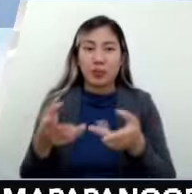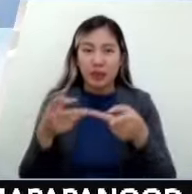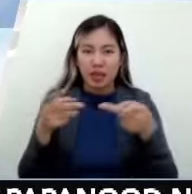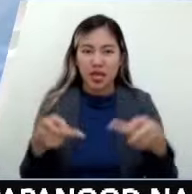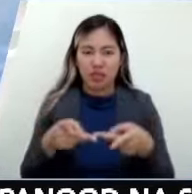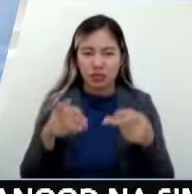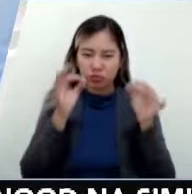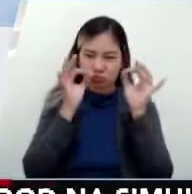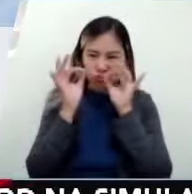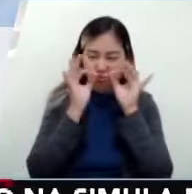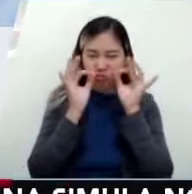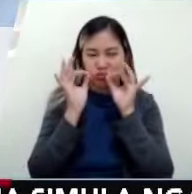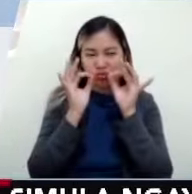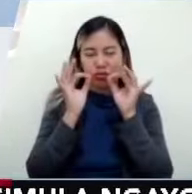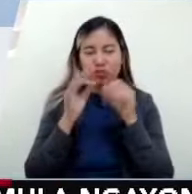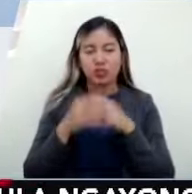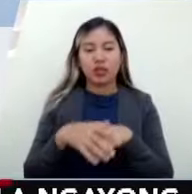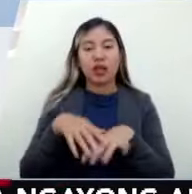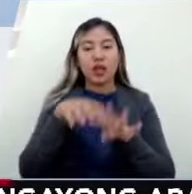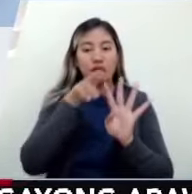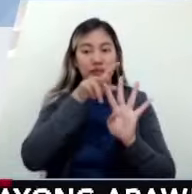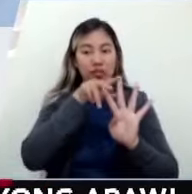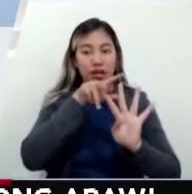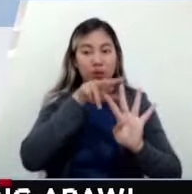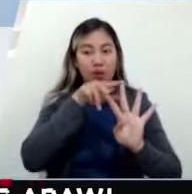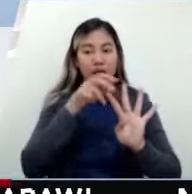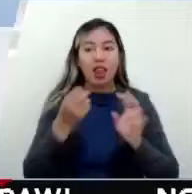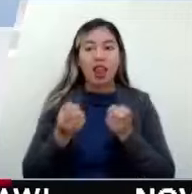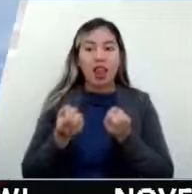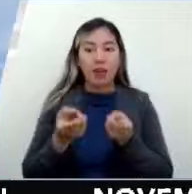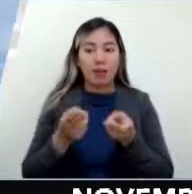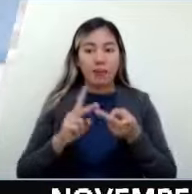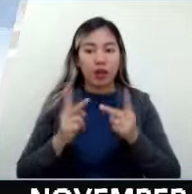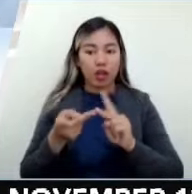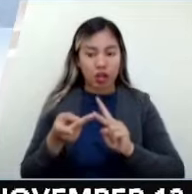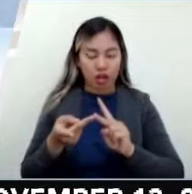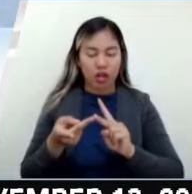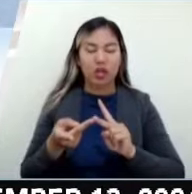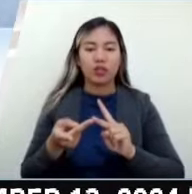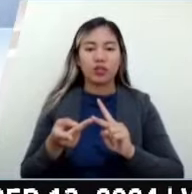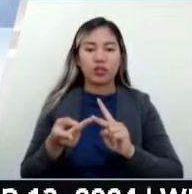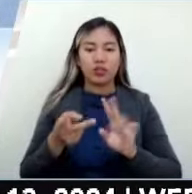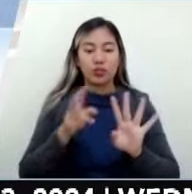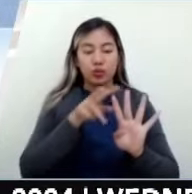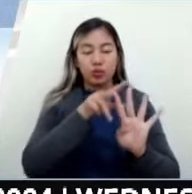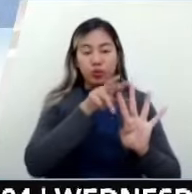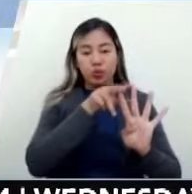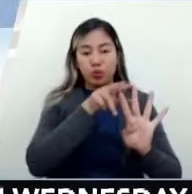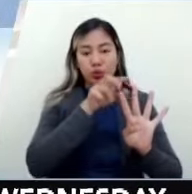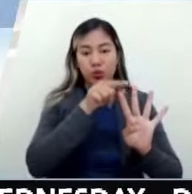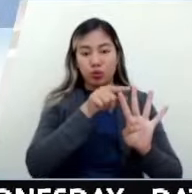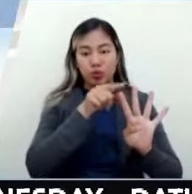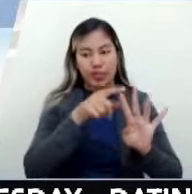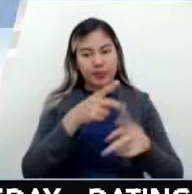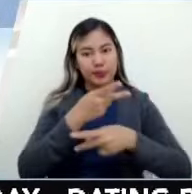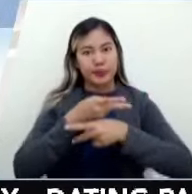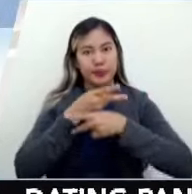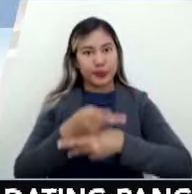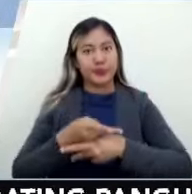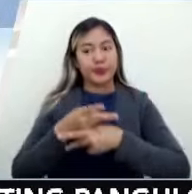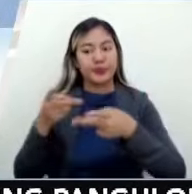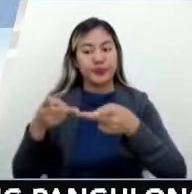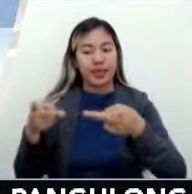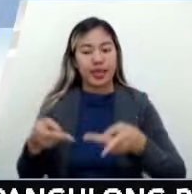dalawa nating suspect dito is magka-live-in. Sila yung talaga nagme-maintain ng drug den. At yung dalawa naman